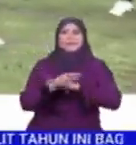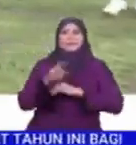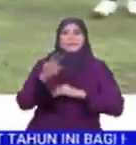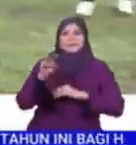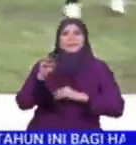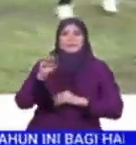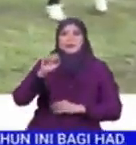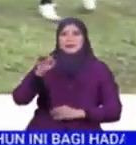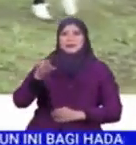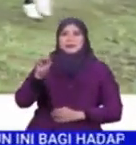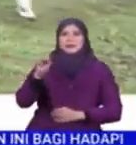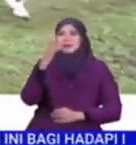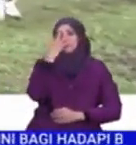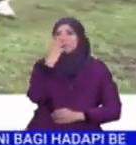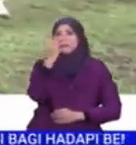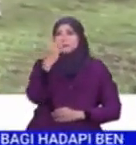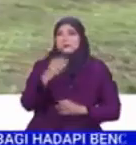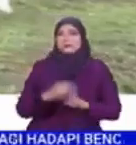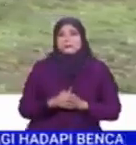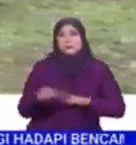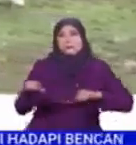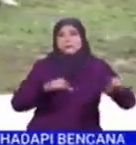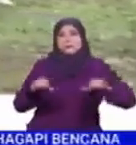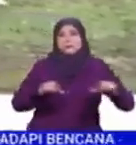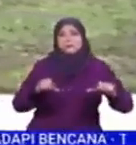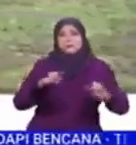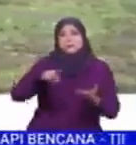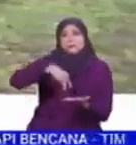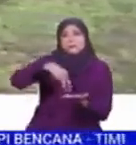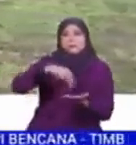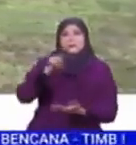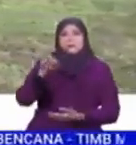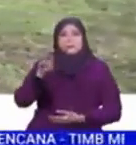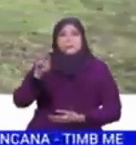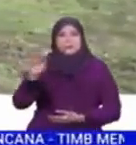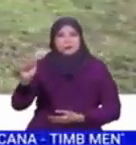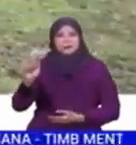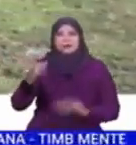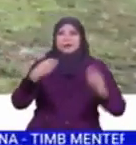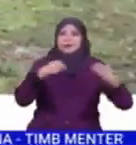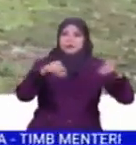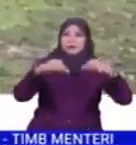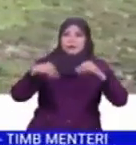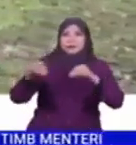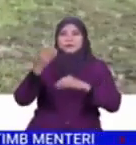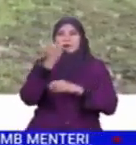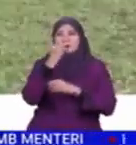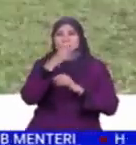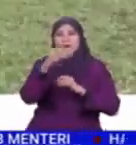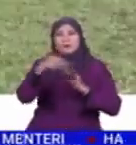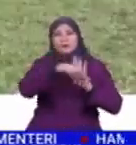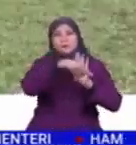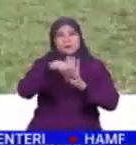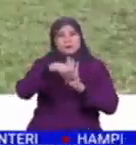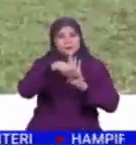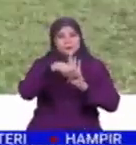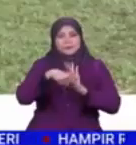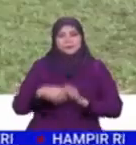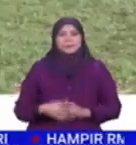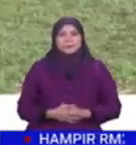Seremban antara Activity yang diadakan adalah Zumba piro dance jualan makanan serta pameran